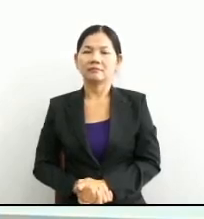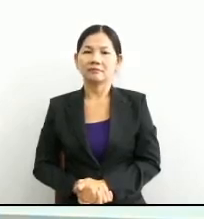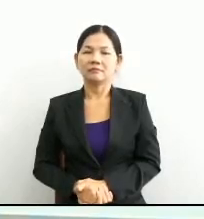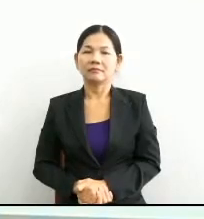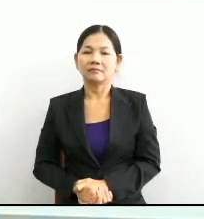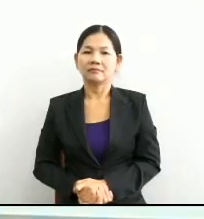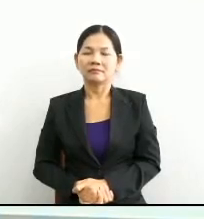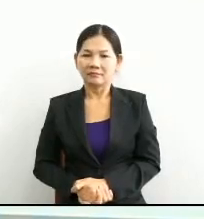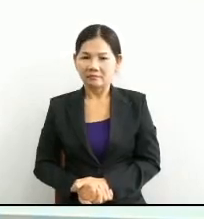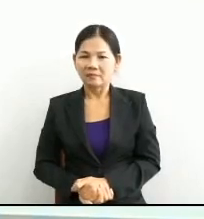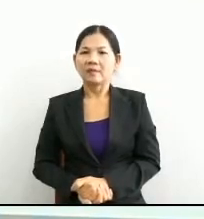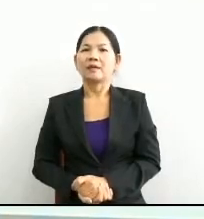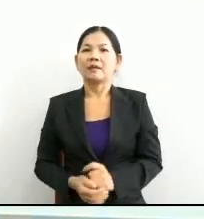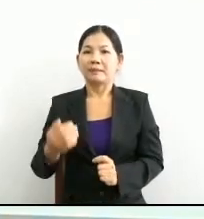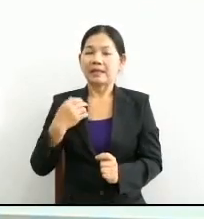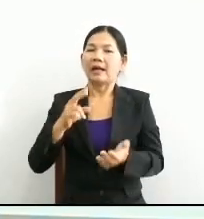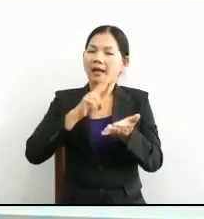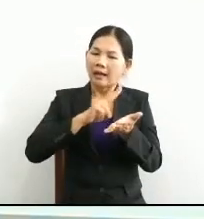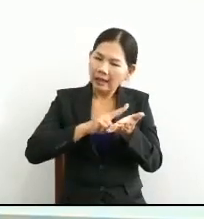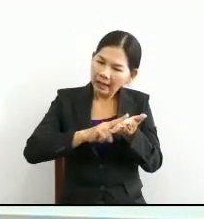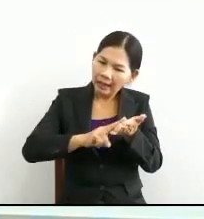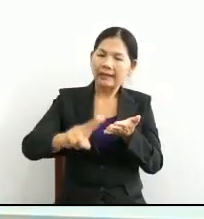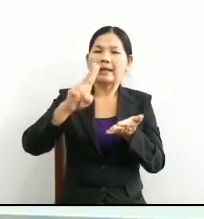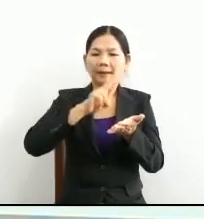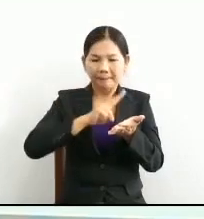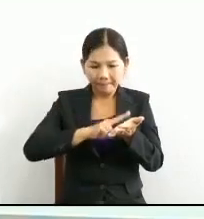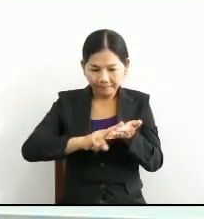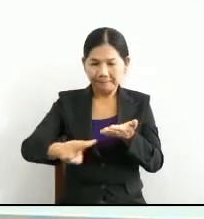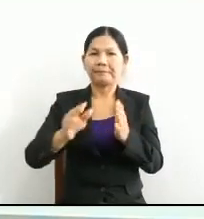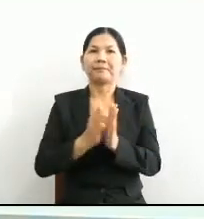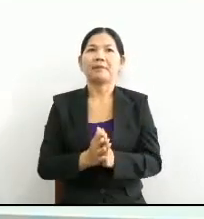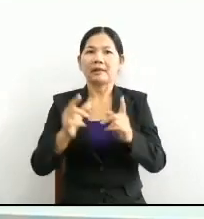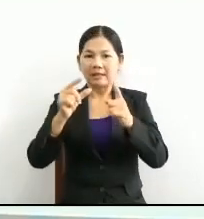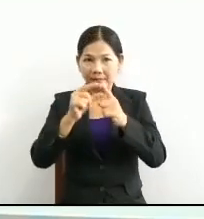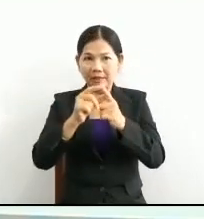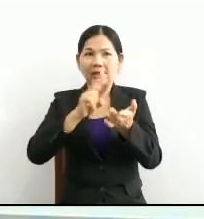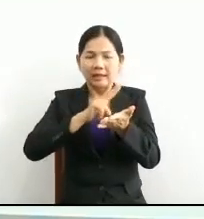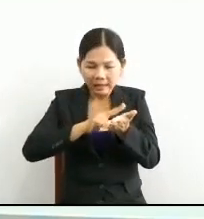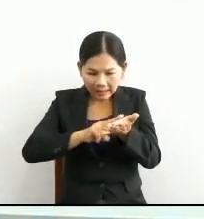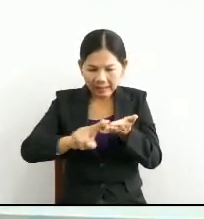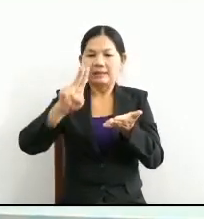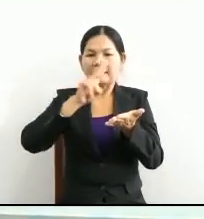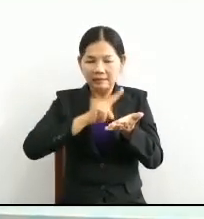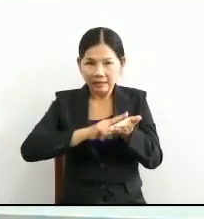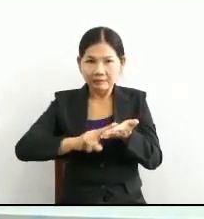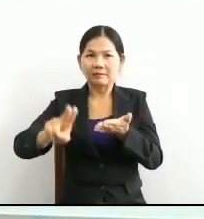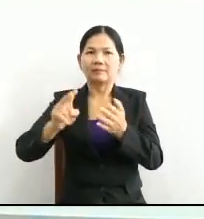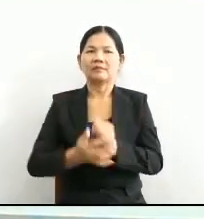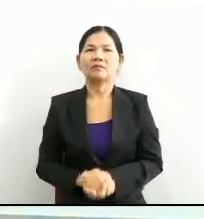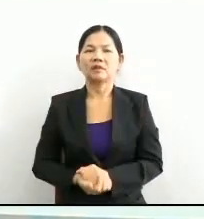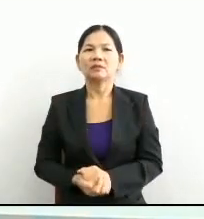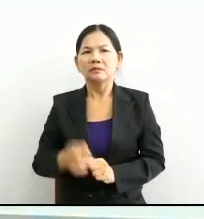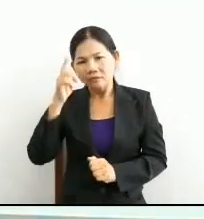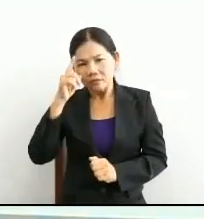cha an tha á nà mai con an cho mùi nè cừu á nà mai con chưa nghe